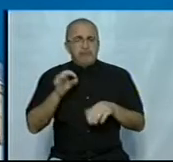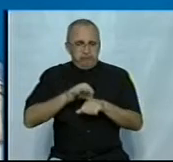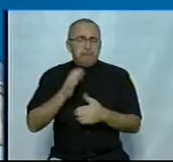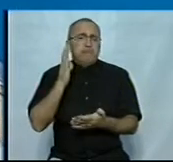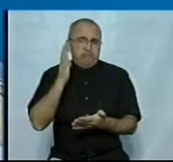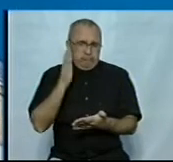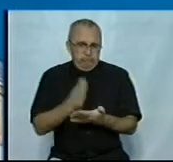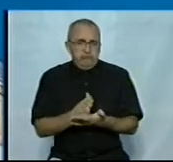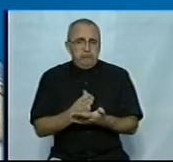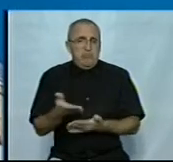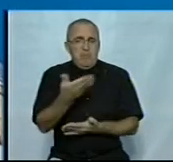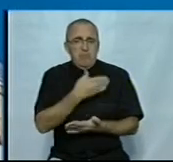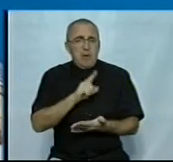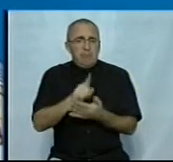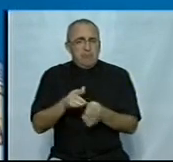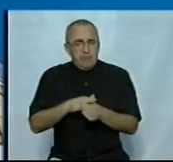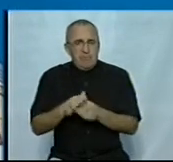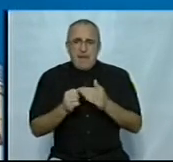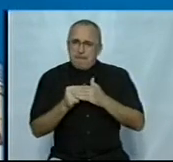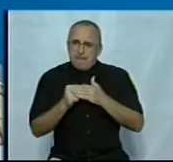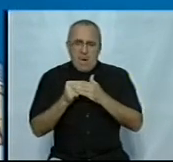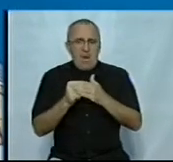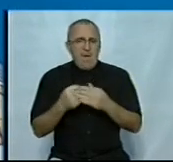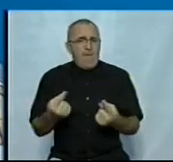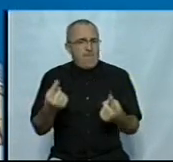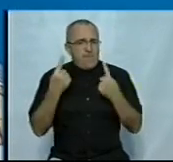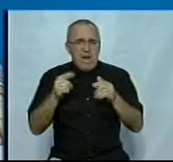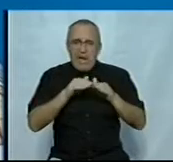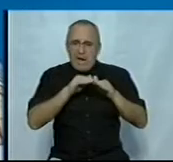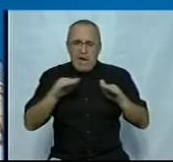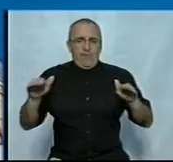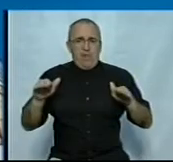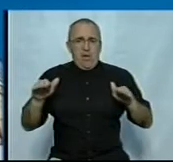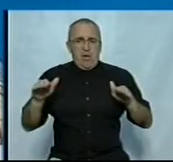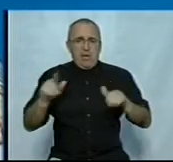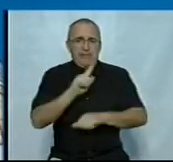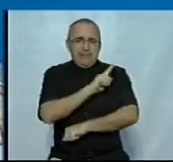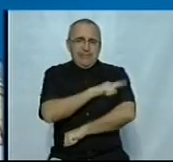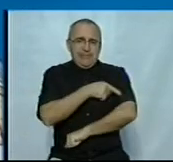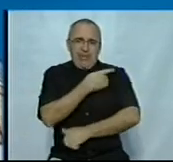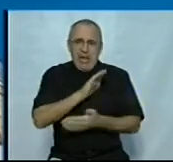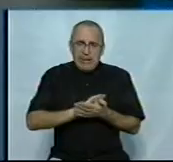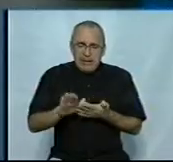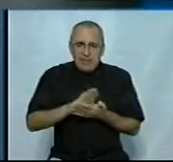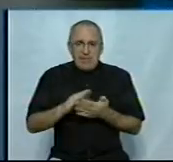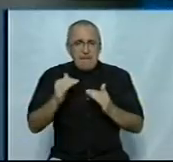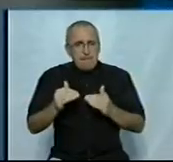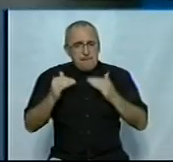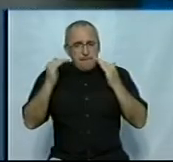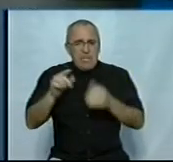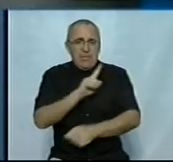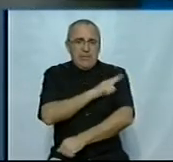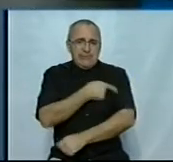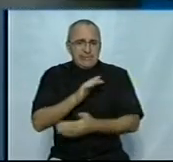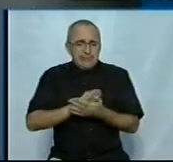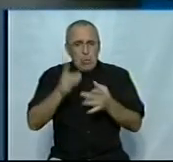ми повинні дотримуватись максимально високого рівня санітарії. Ми повинні підвищувати